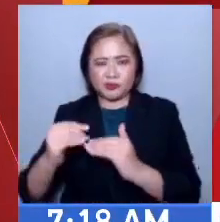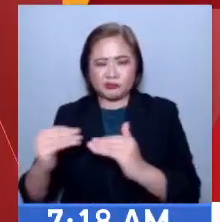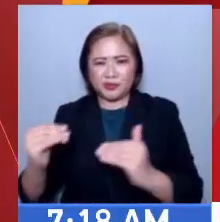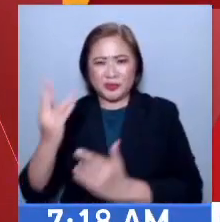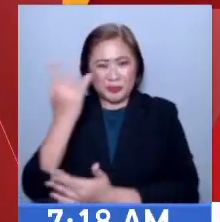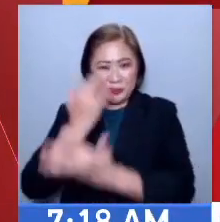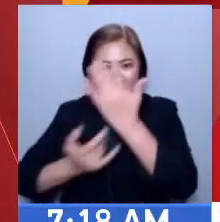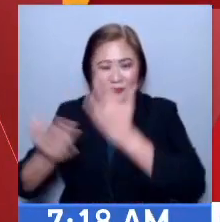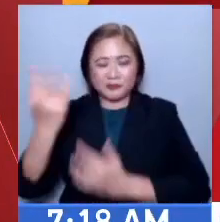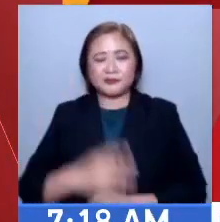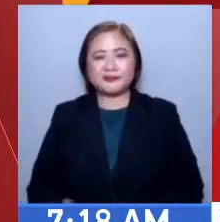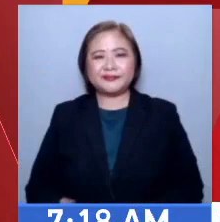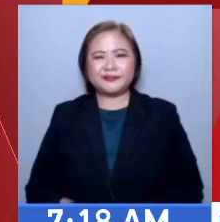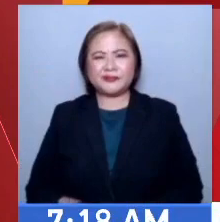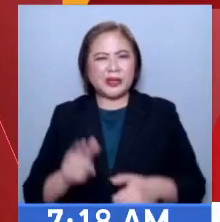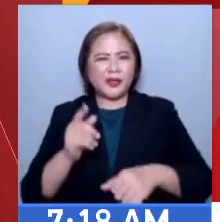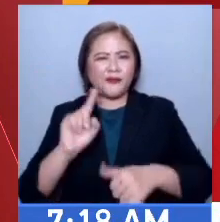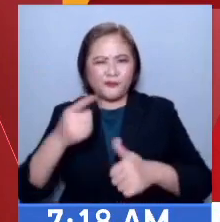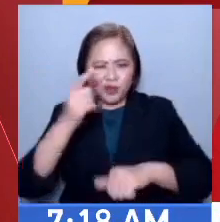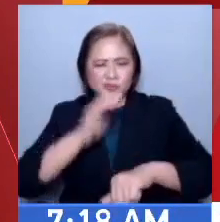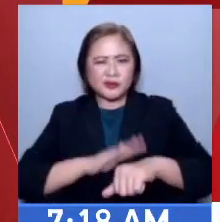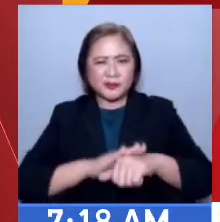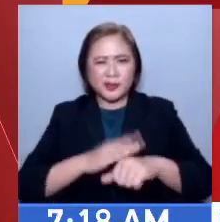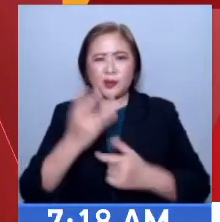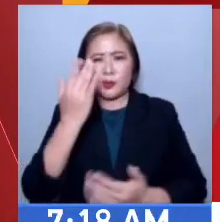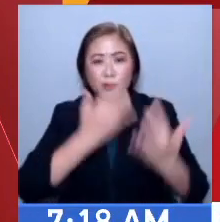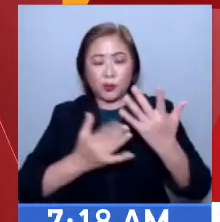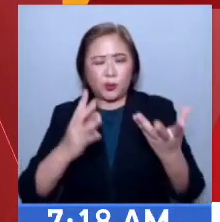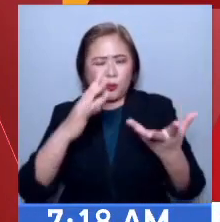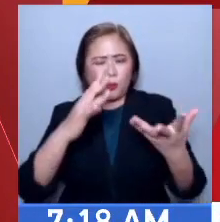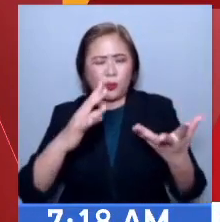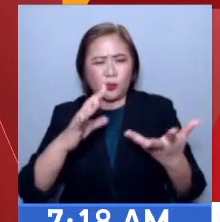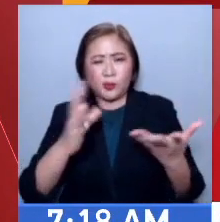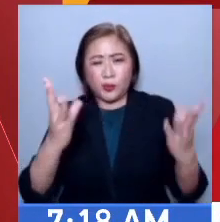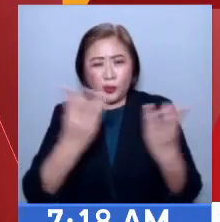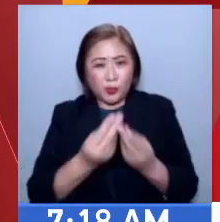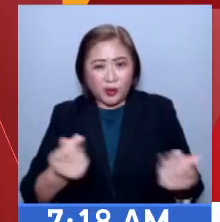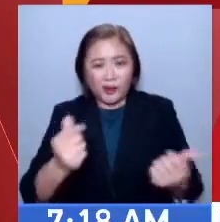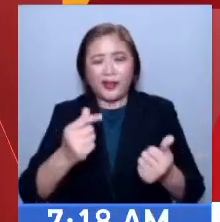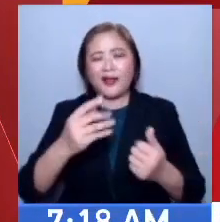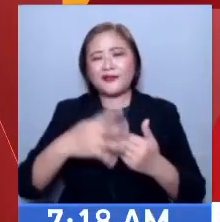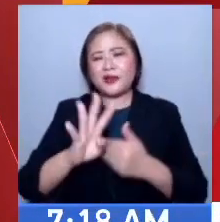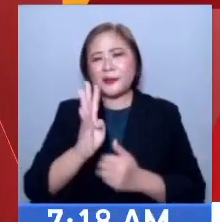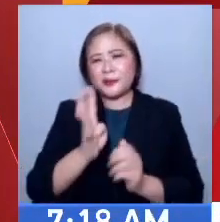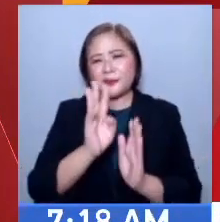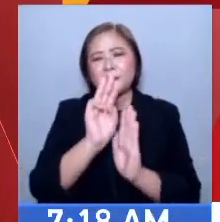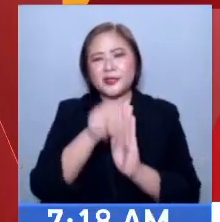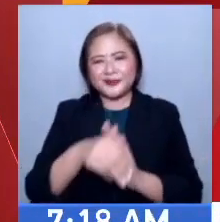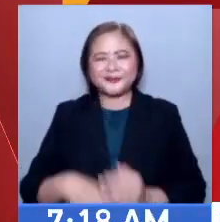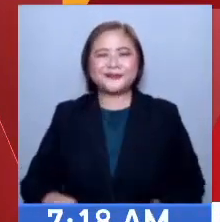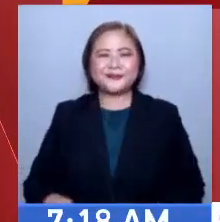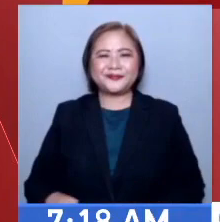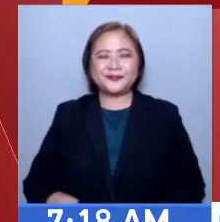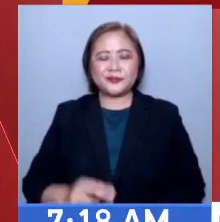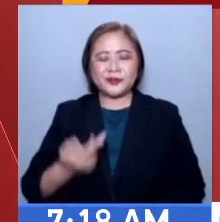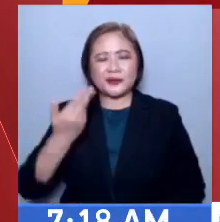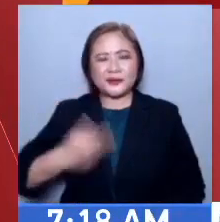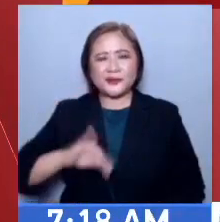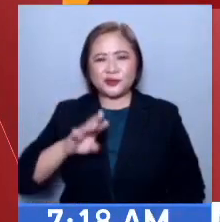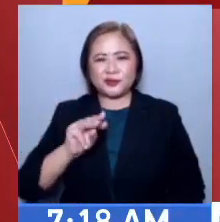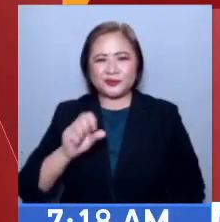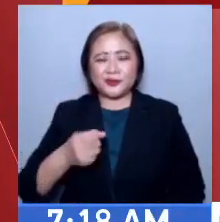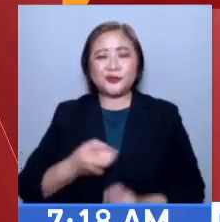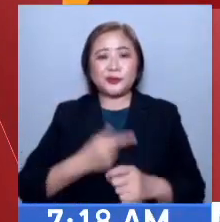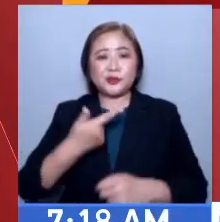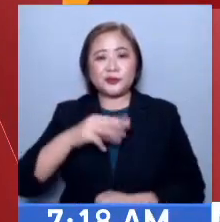unang alarma ang sunog na napula matapos ang halos 45 minuto. Ito ang unang balita. James Agustin para sa GMA